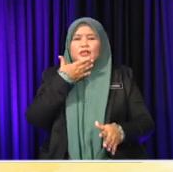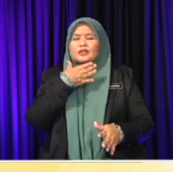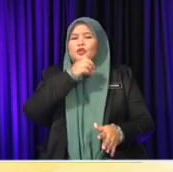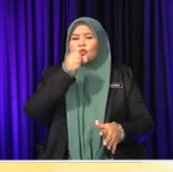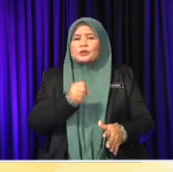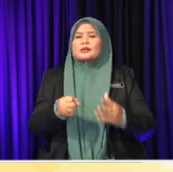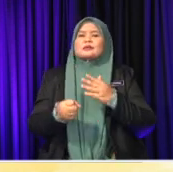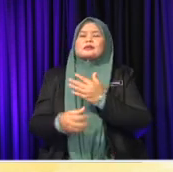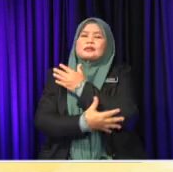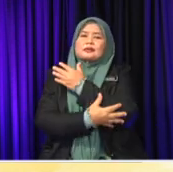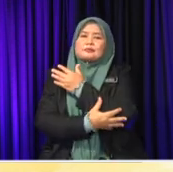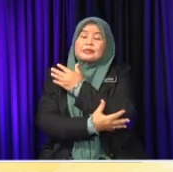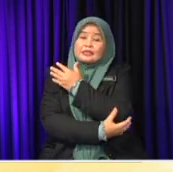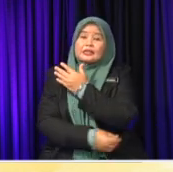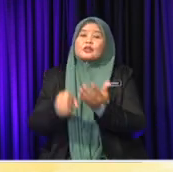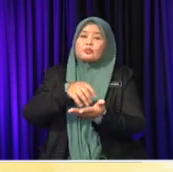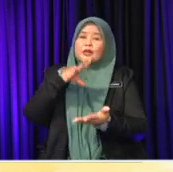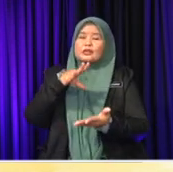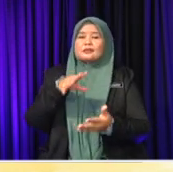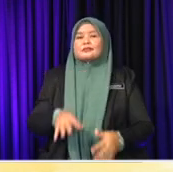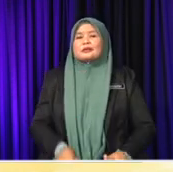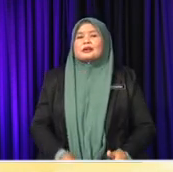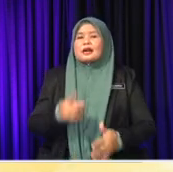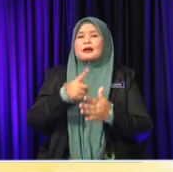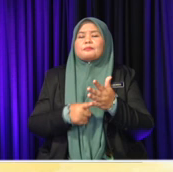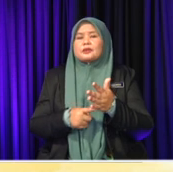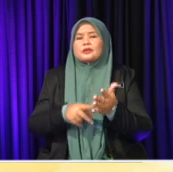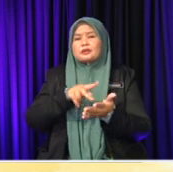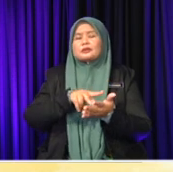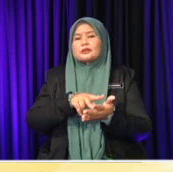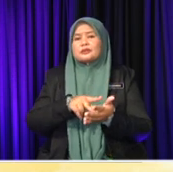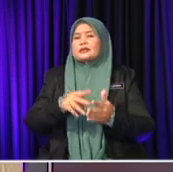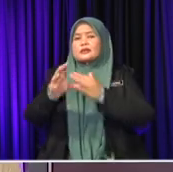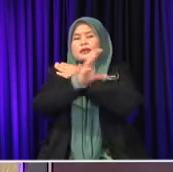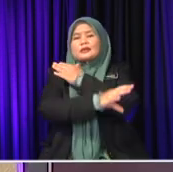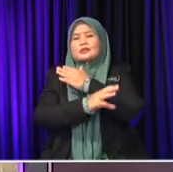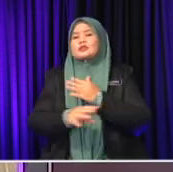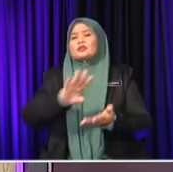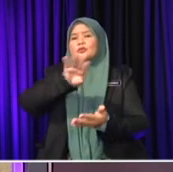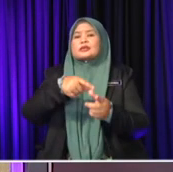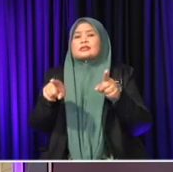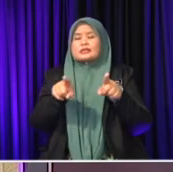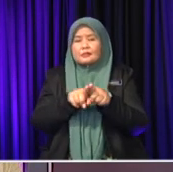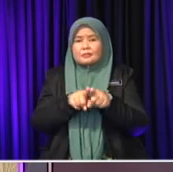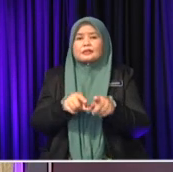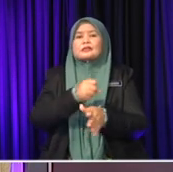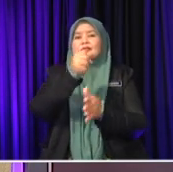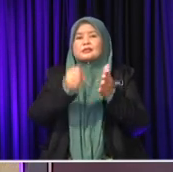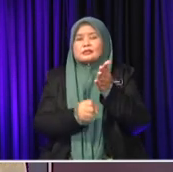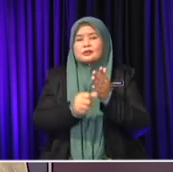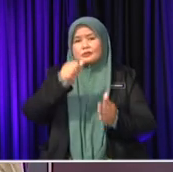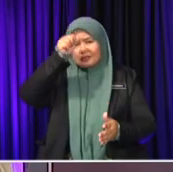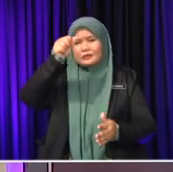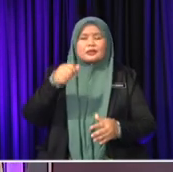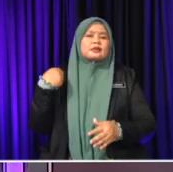miskin berpangkat atau tidak apapun keturunannya negaranya Semuanya sama di sisi Allah jadi